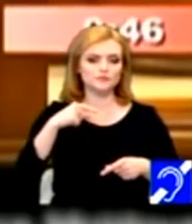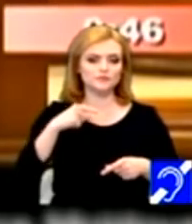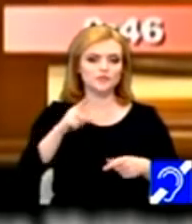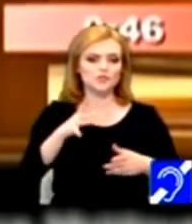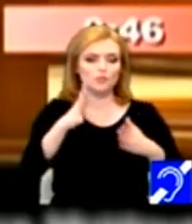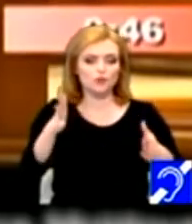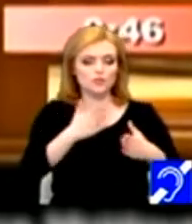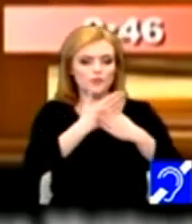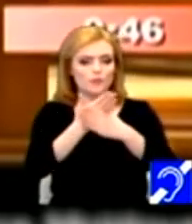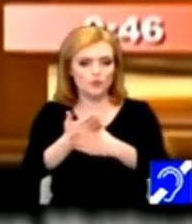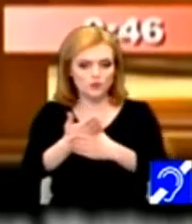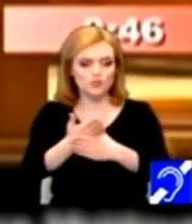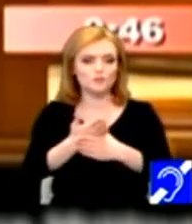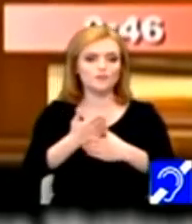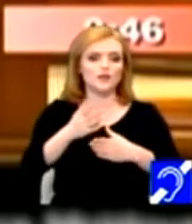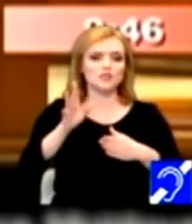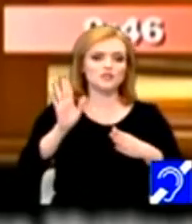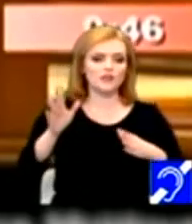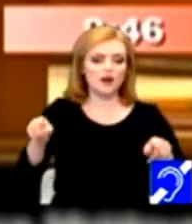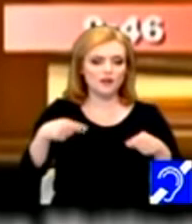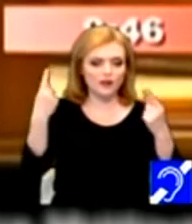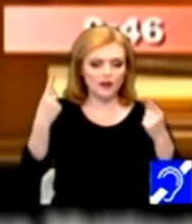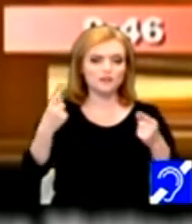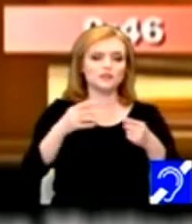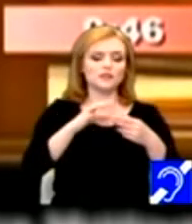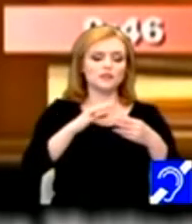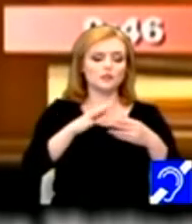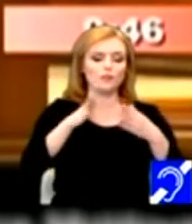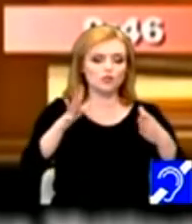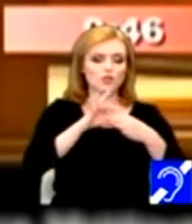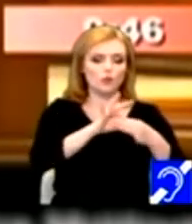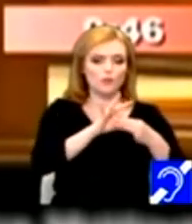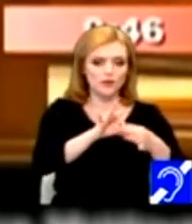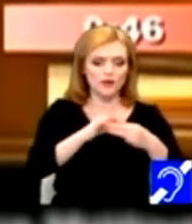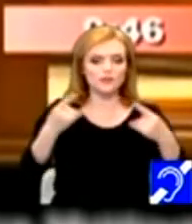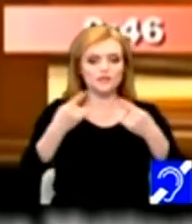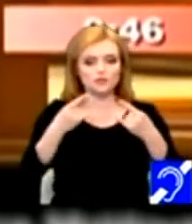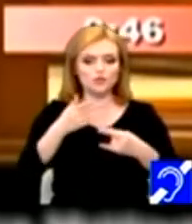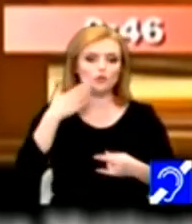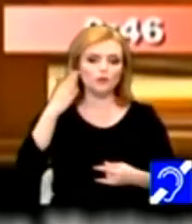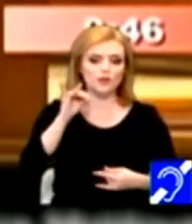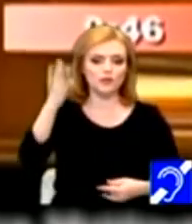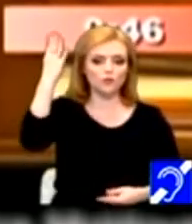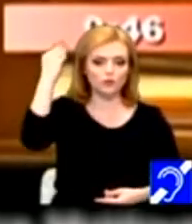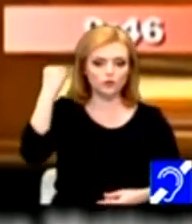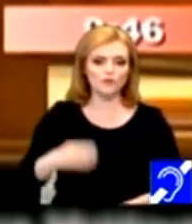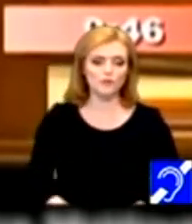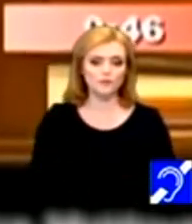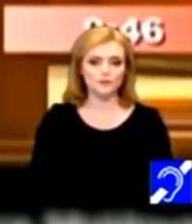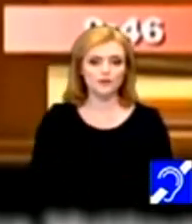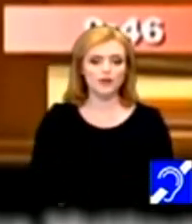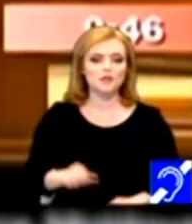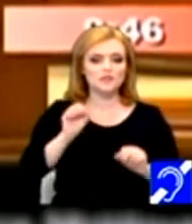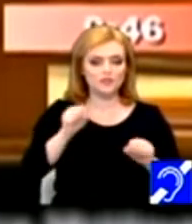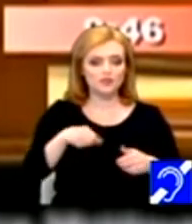Asistență pentru Dezvoltare, să fie creat acest fond de cooperare și coeziune mass media România-Republica Moldova, astfel încât să poată